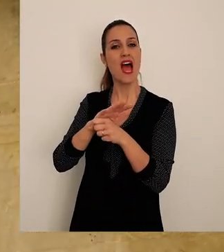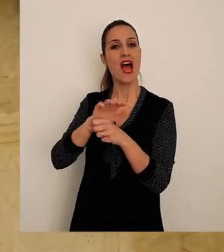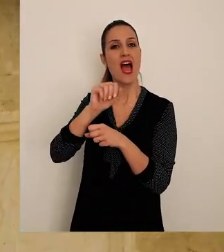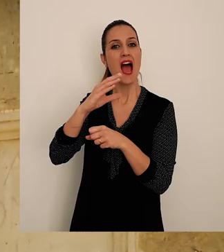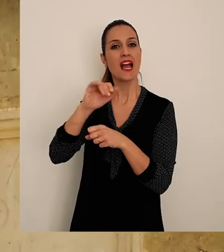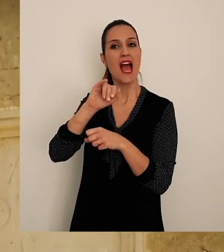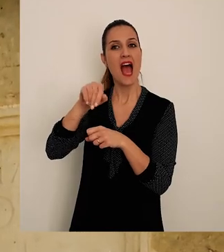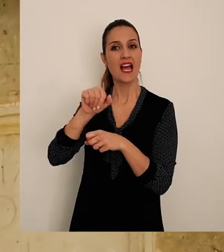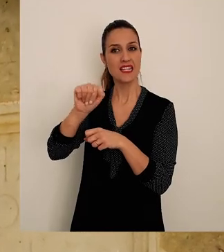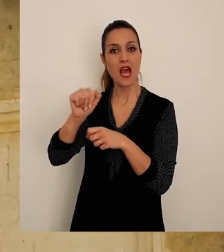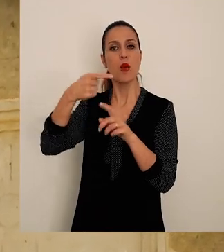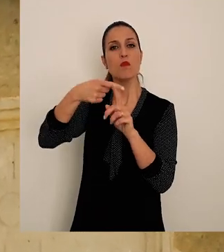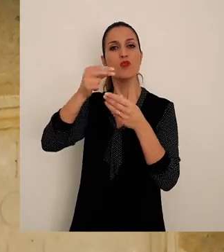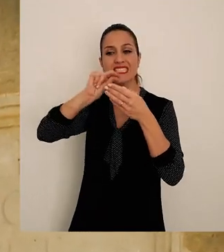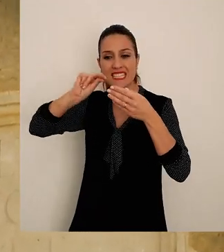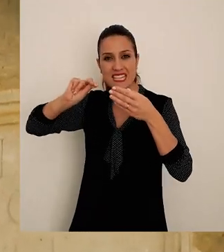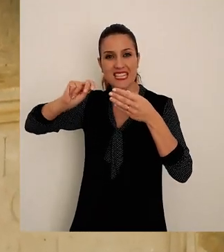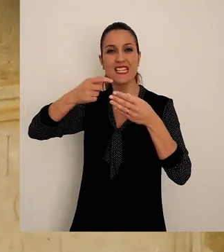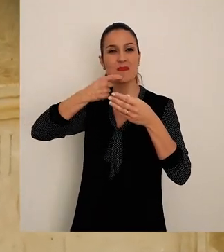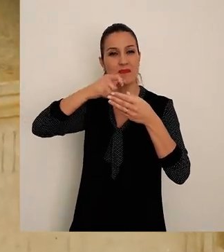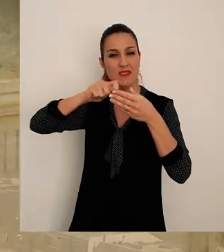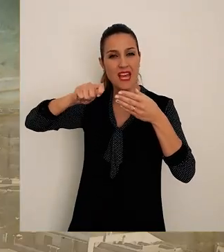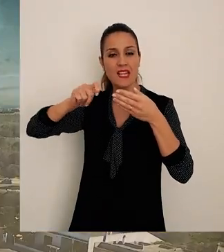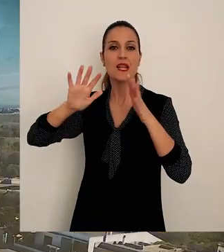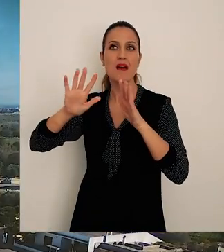dal tempo, con epigrafi sottostanti.